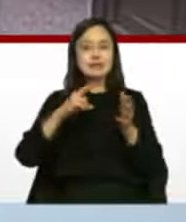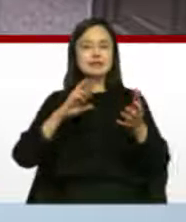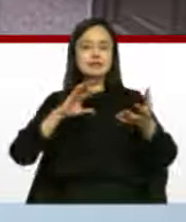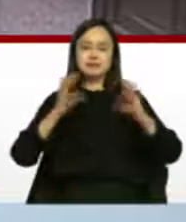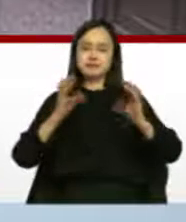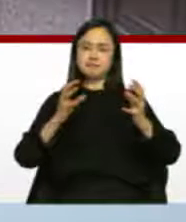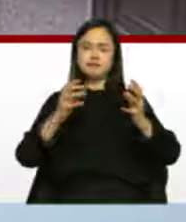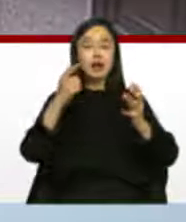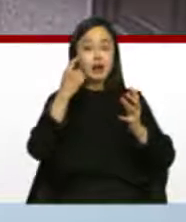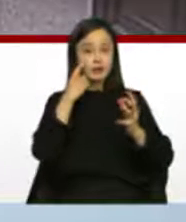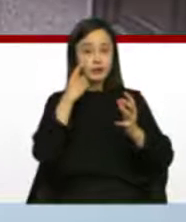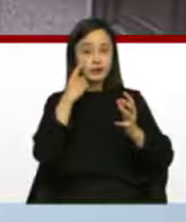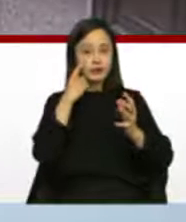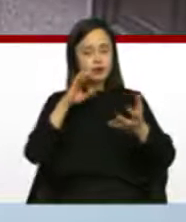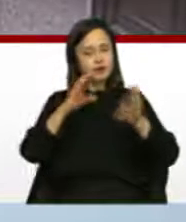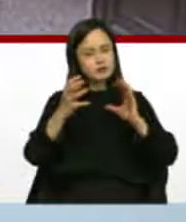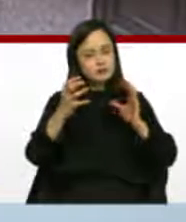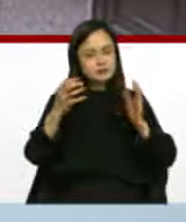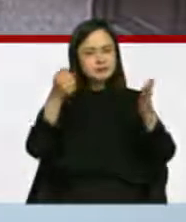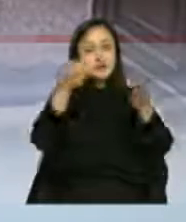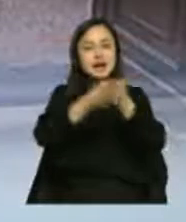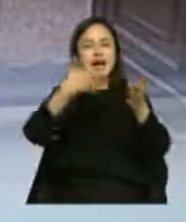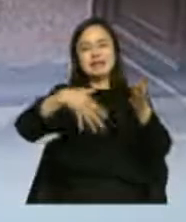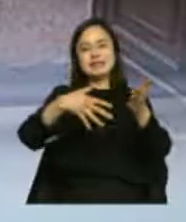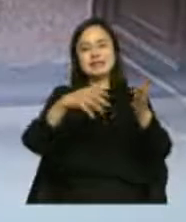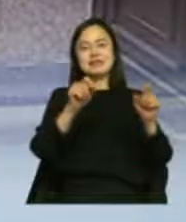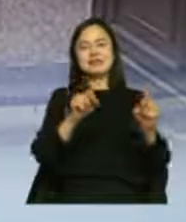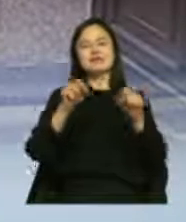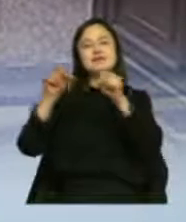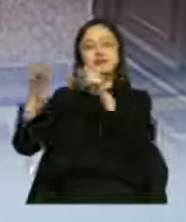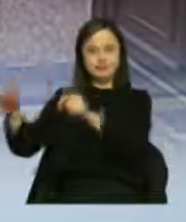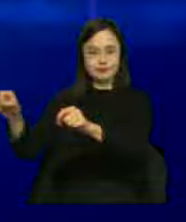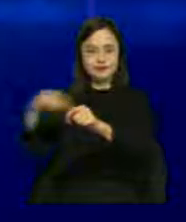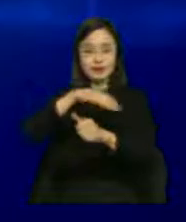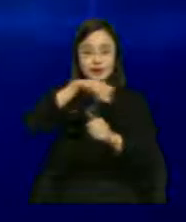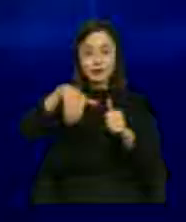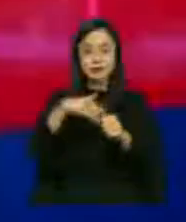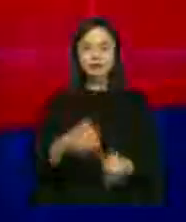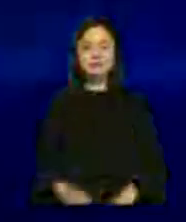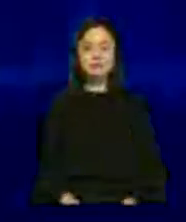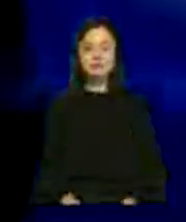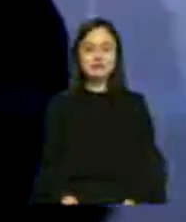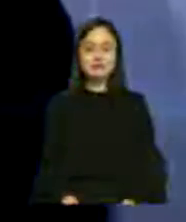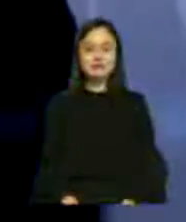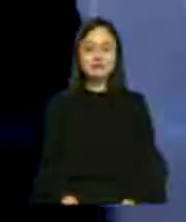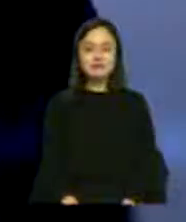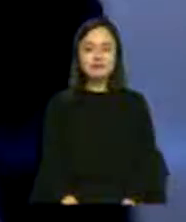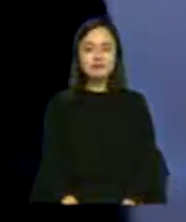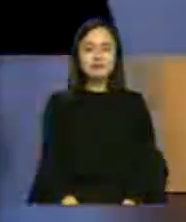끝에 의정비 결정은 연기됐습니다. 보도에 조성엽 기자입니다.